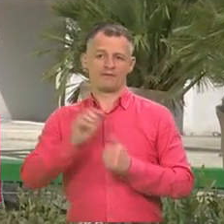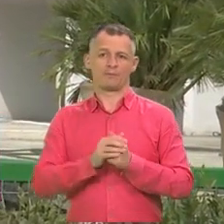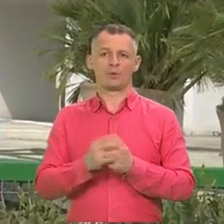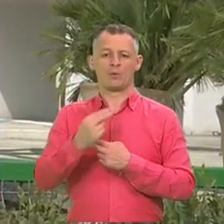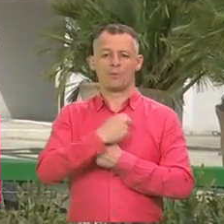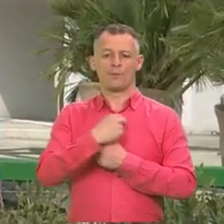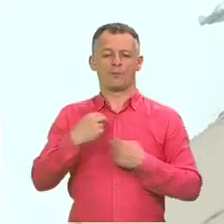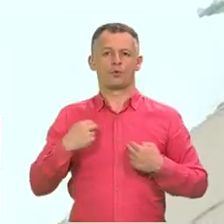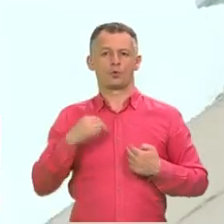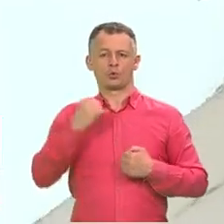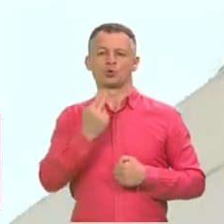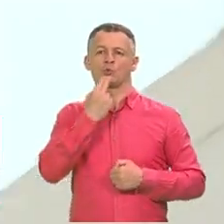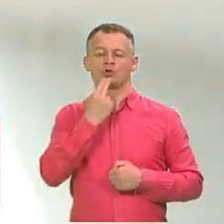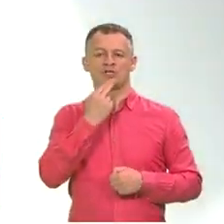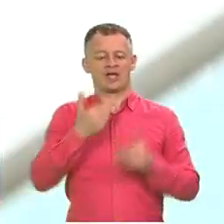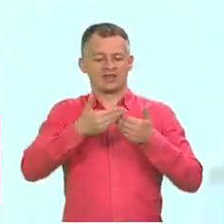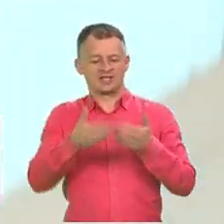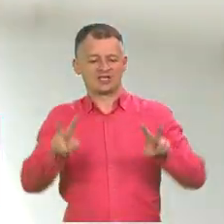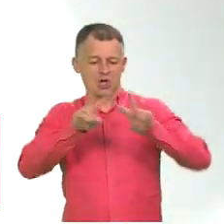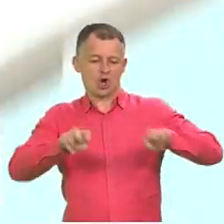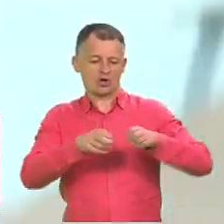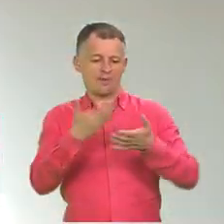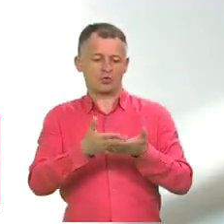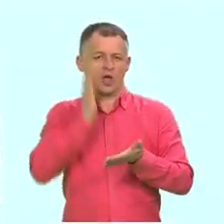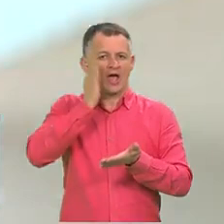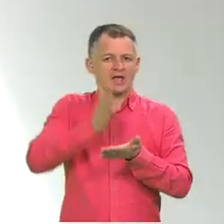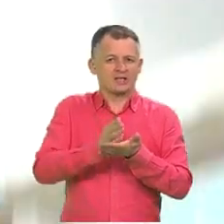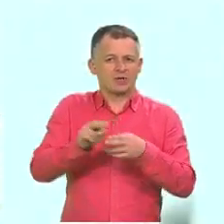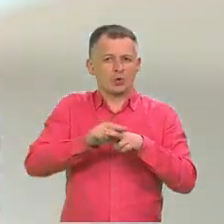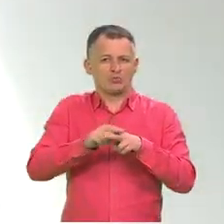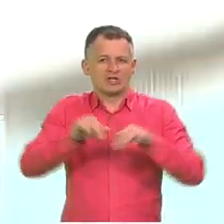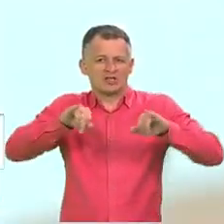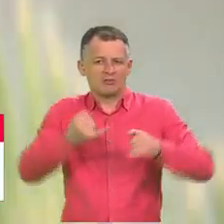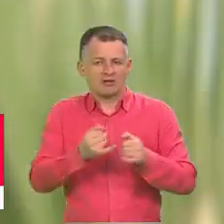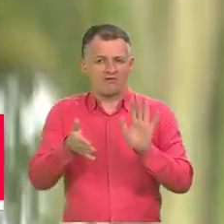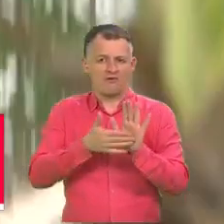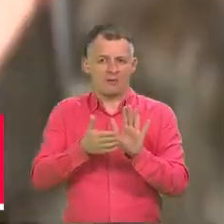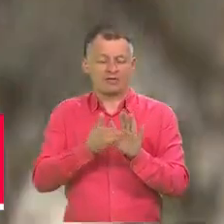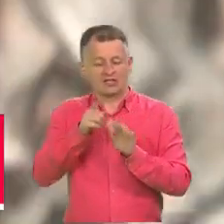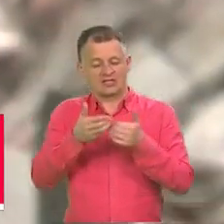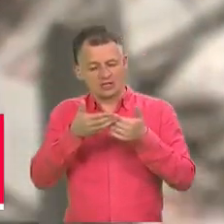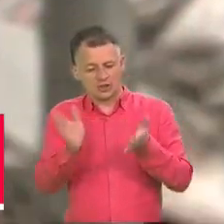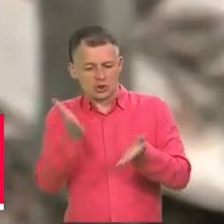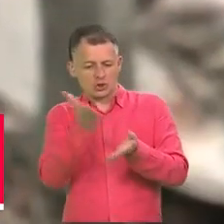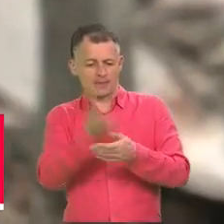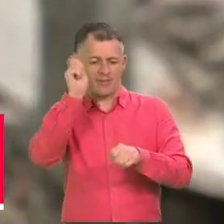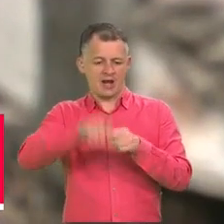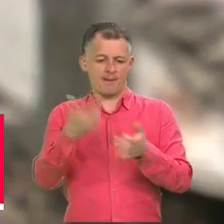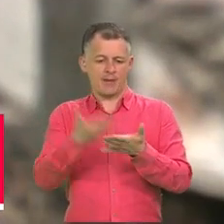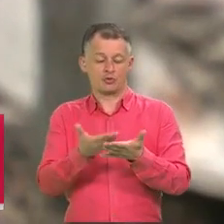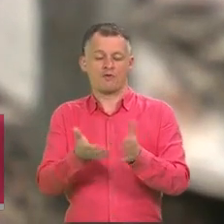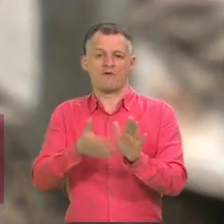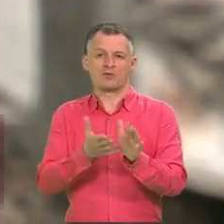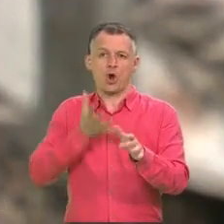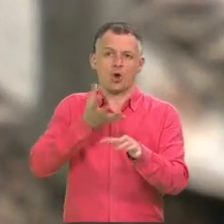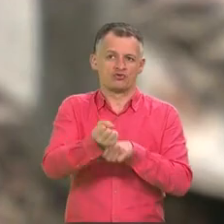o anchetă în acest caz pentru a stabili cu exactitate cum a avut loc tragedia. În acest caz a fost deschis și un dosar penal pentru infracțiunea de ucidere din